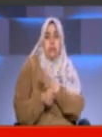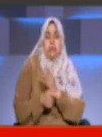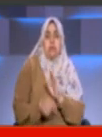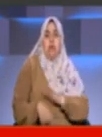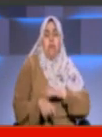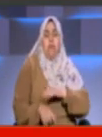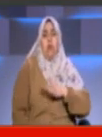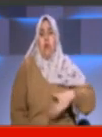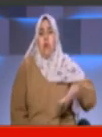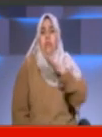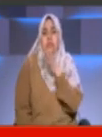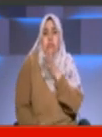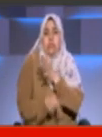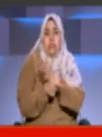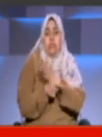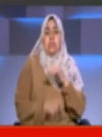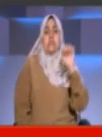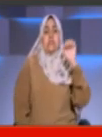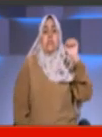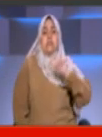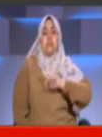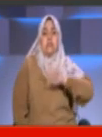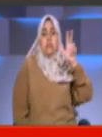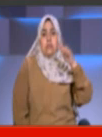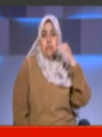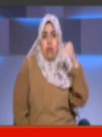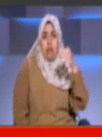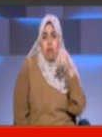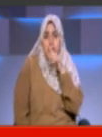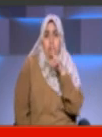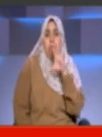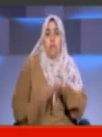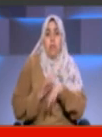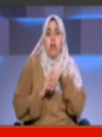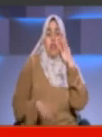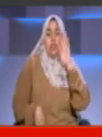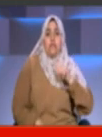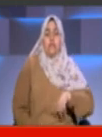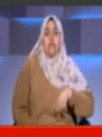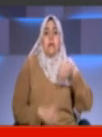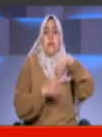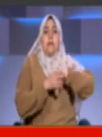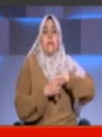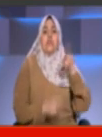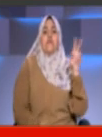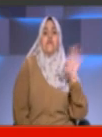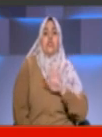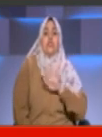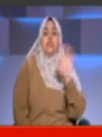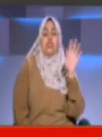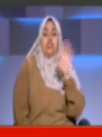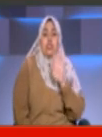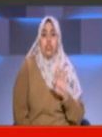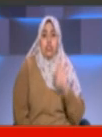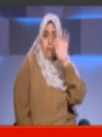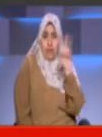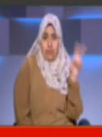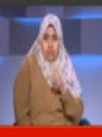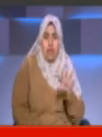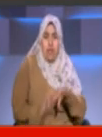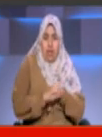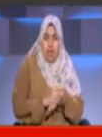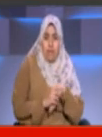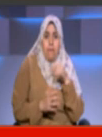تكليفاً للإخواني صلاح إبراهيم مرجونة الذي يقيم بمدينة بئر العبد شمال سيناء لإعداد مادة